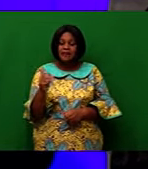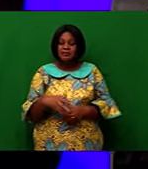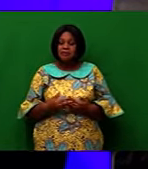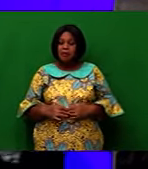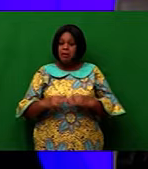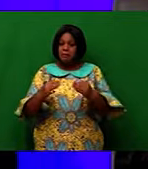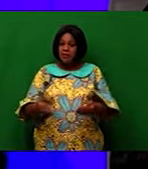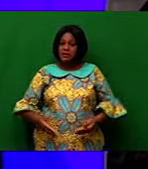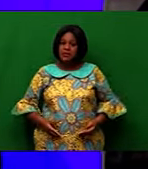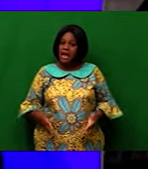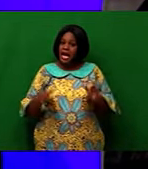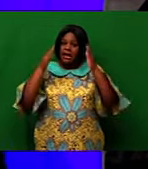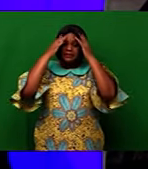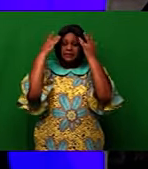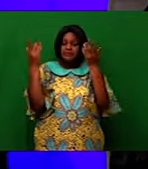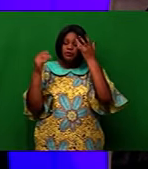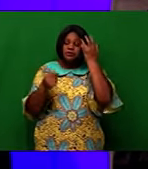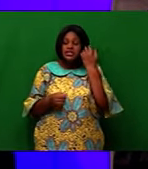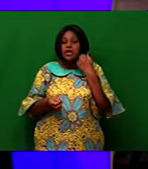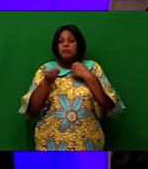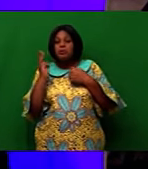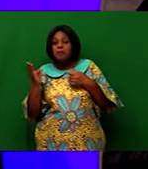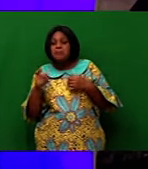haina kuna mai kana kuti haina kuna baba. Tinoda kuti